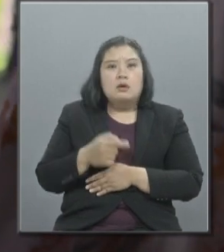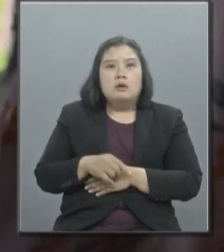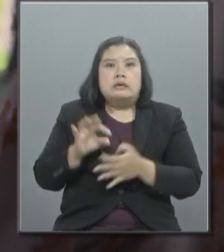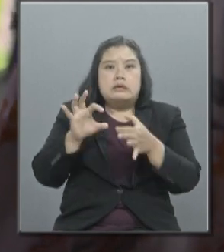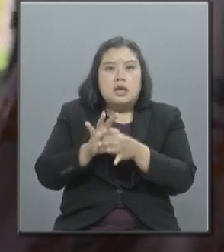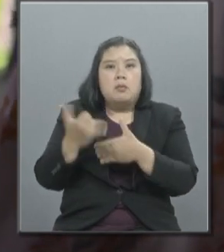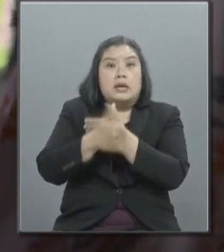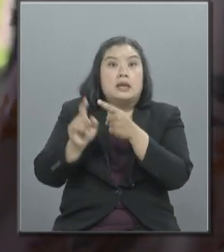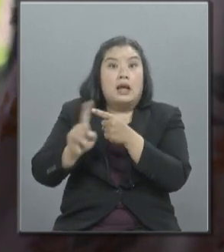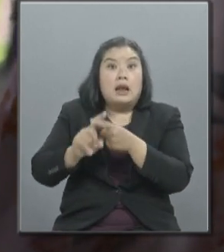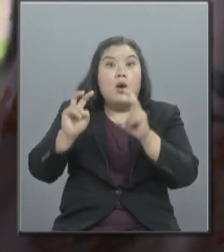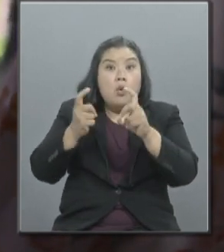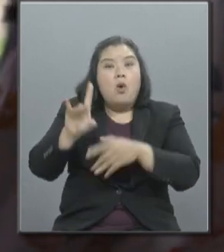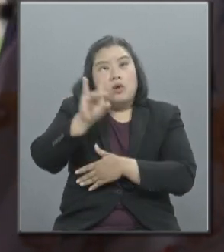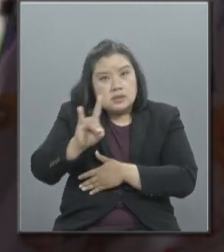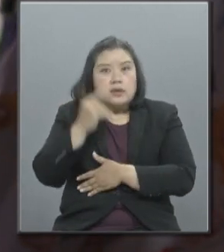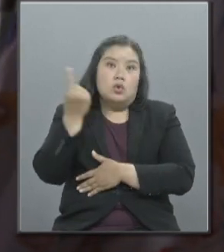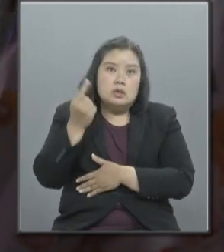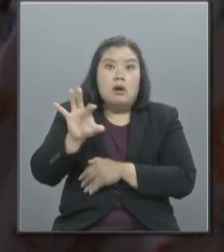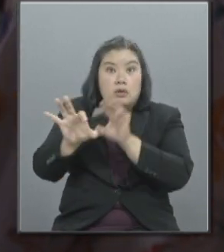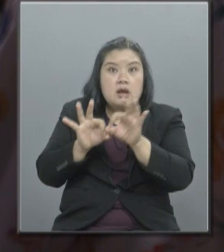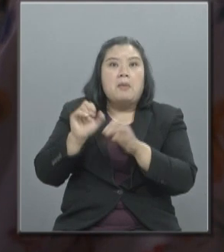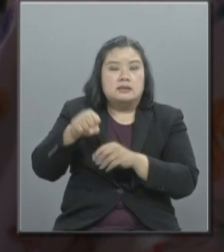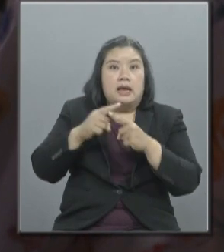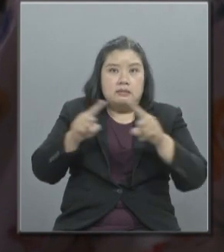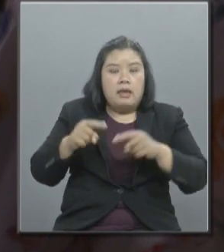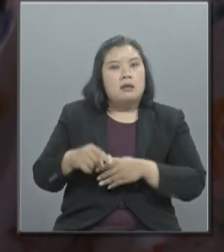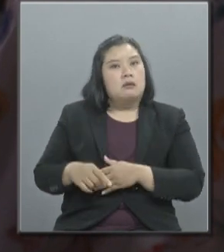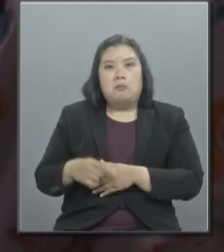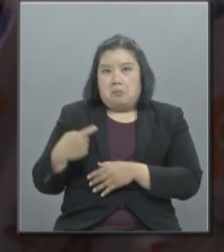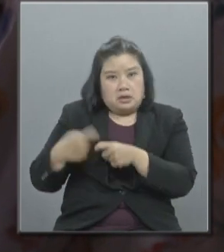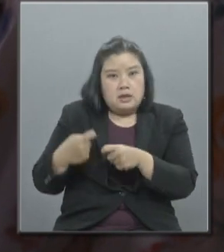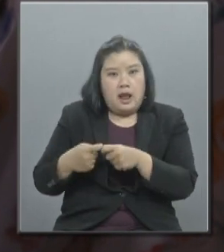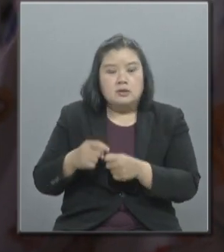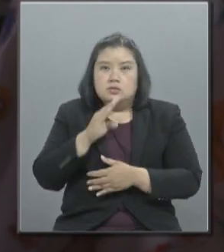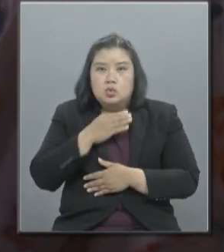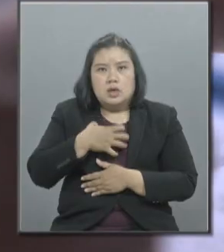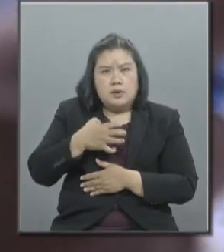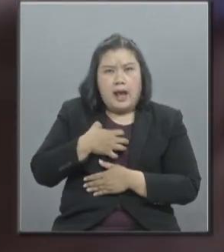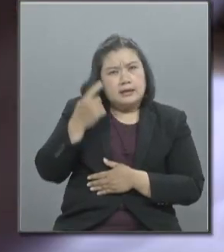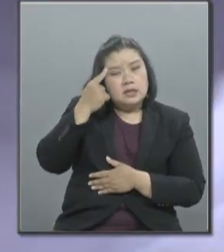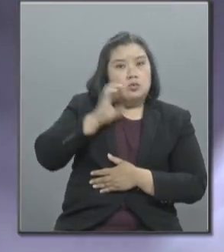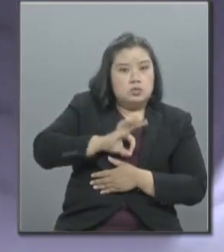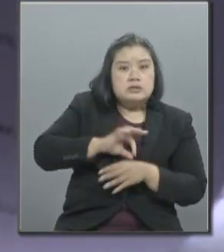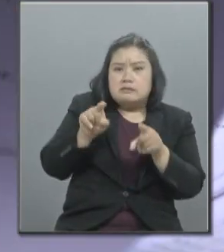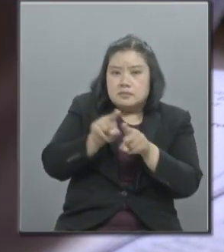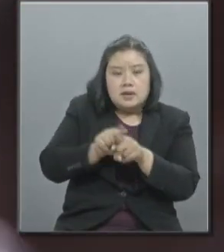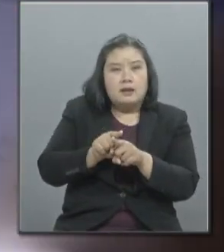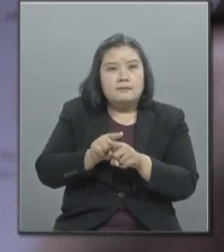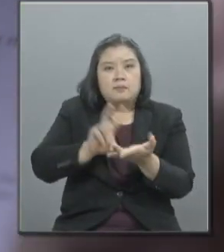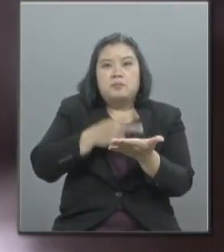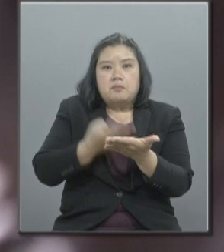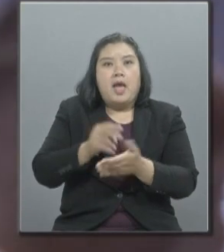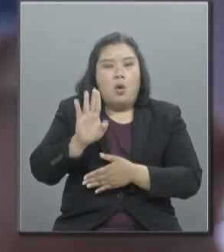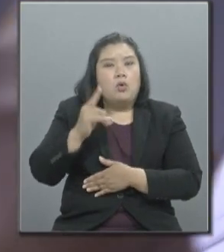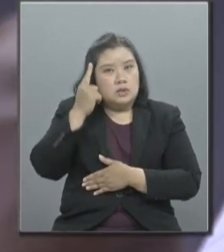แต่เบื้องหลังเนี่ยมีหลายชีวิตอยู่หลายทีมเยอะมากเพราะว่าการที่เราจะต้องได้อรรถรสเดียวกันกับต้นฉบับเราต้อง